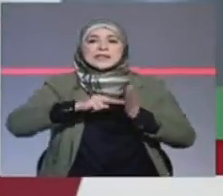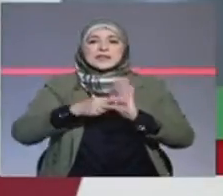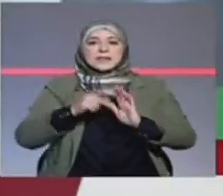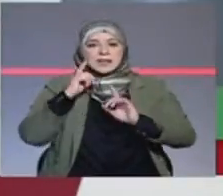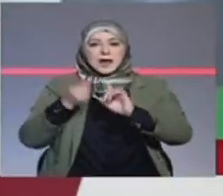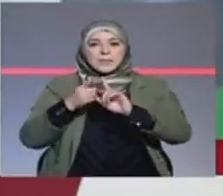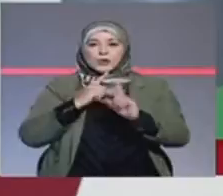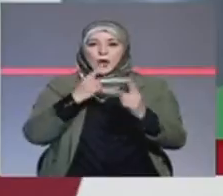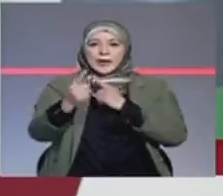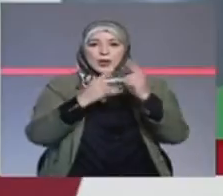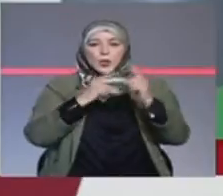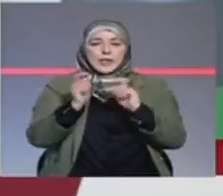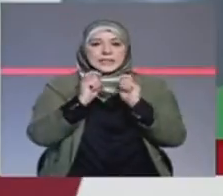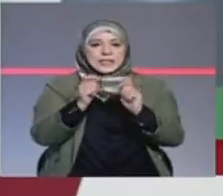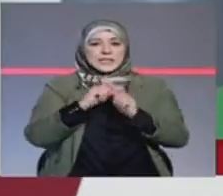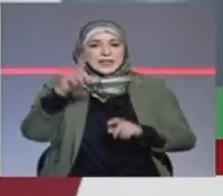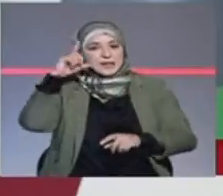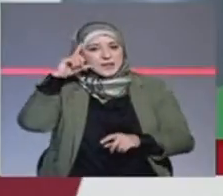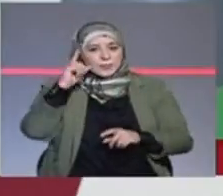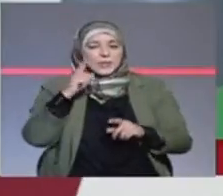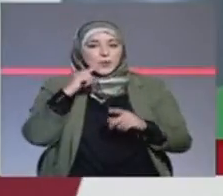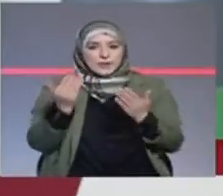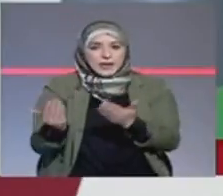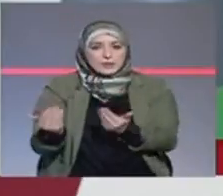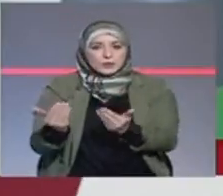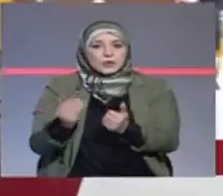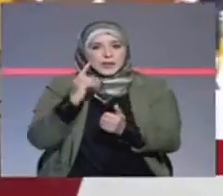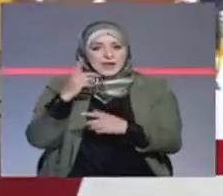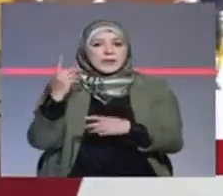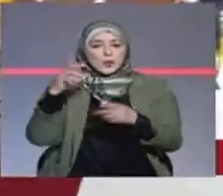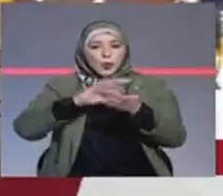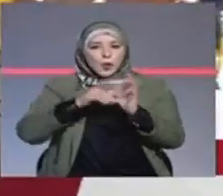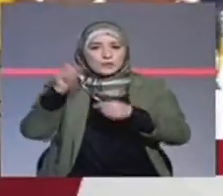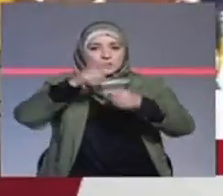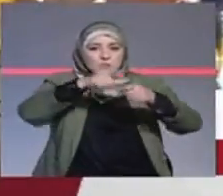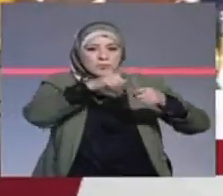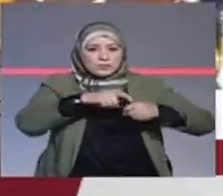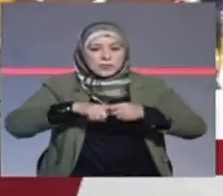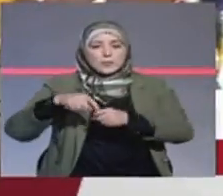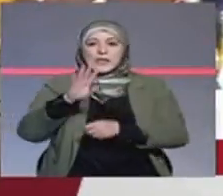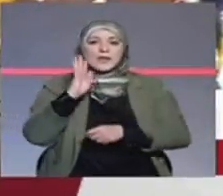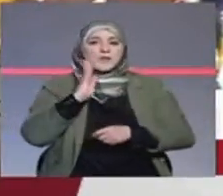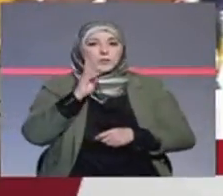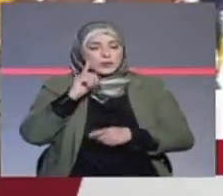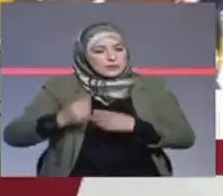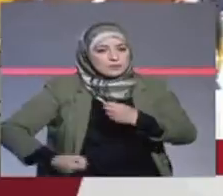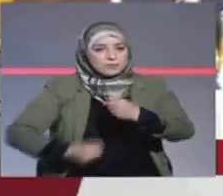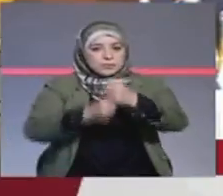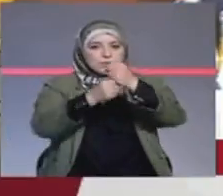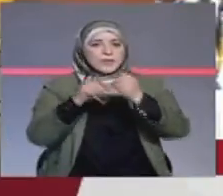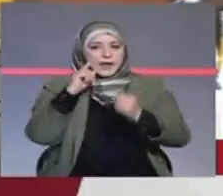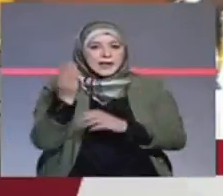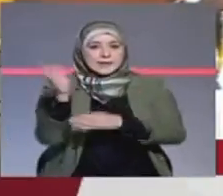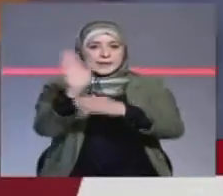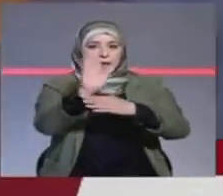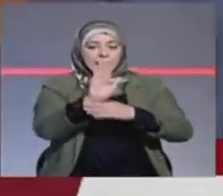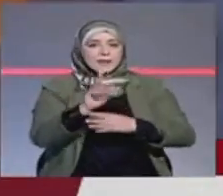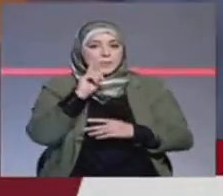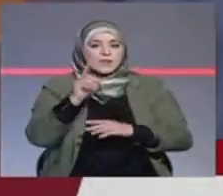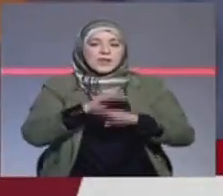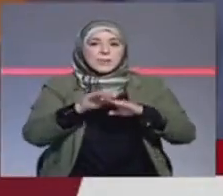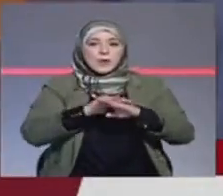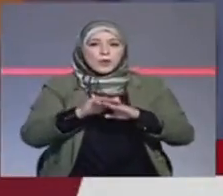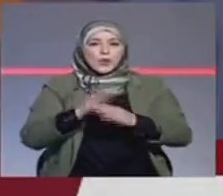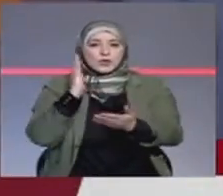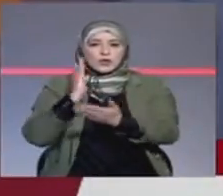منتدى الحوار السياسي الليبي. ومن المنتظر أن يعمل المشاركون في المؤتمر على الدفع نحو إحراز تقدم في موضوع